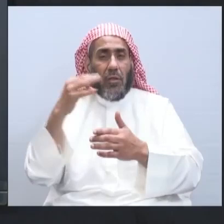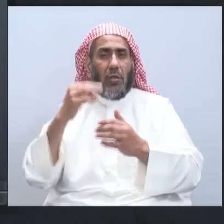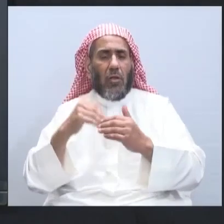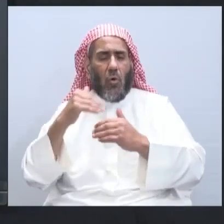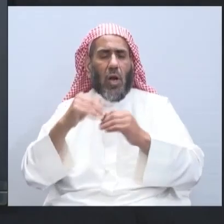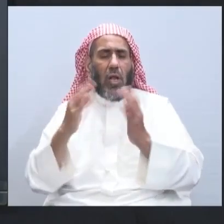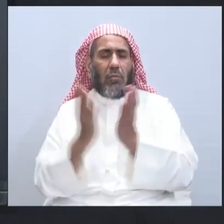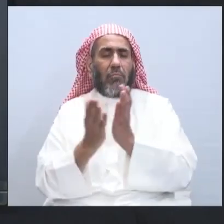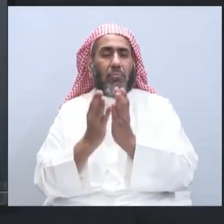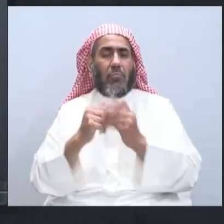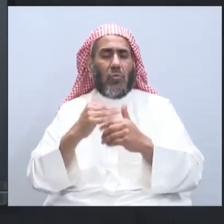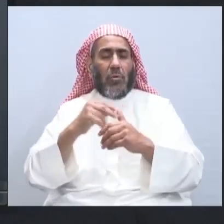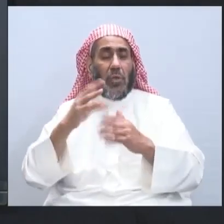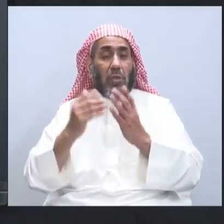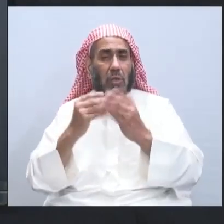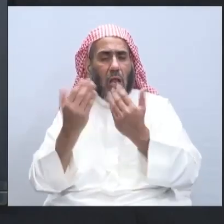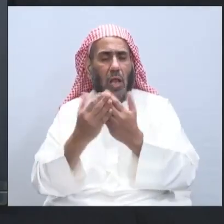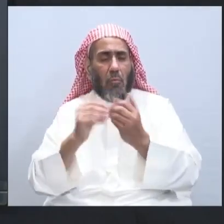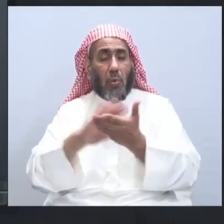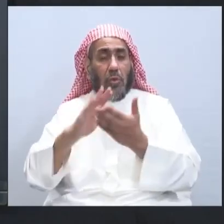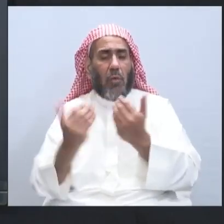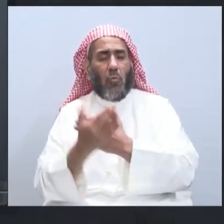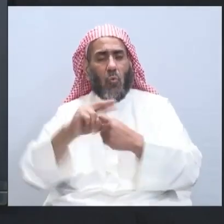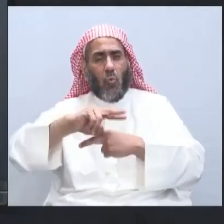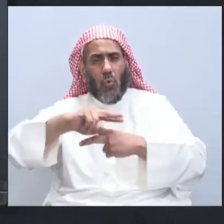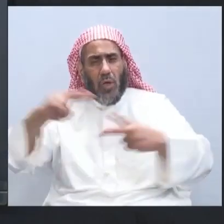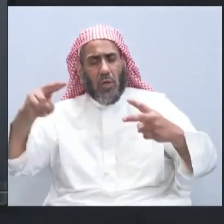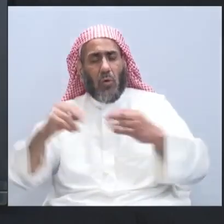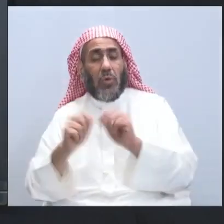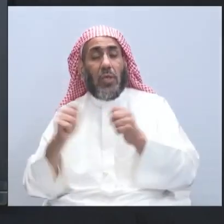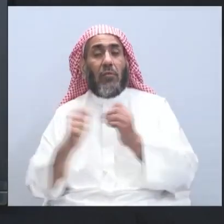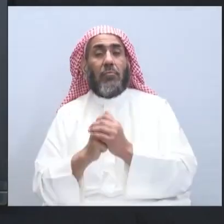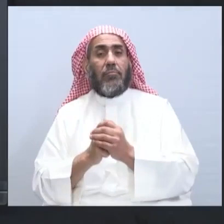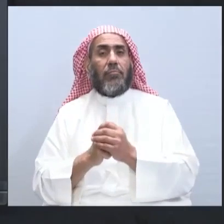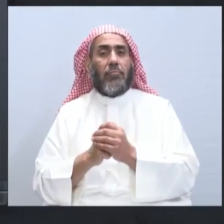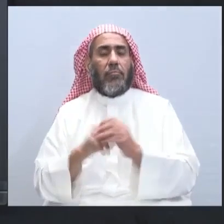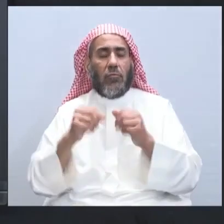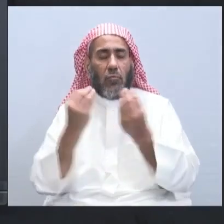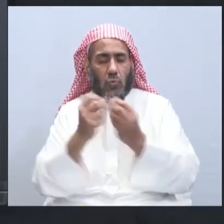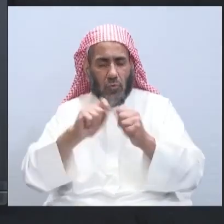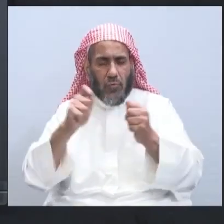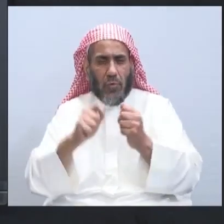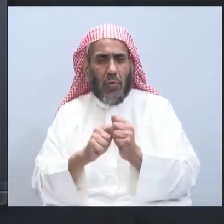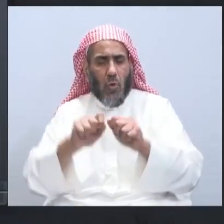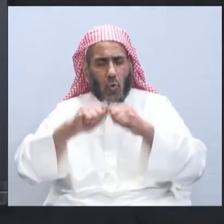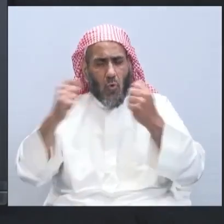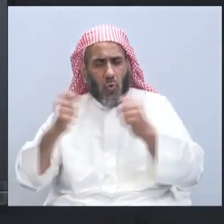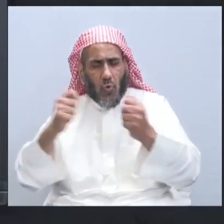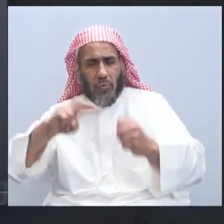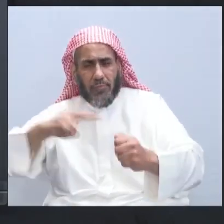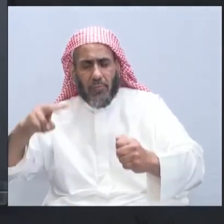في تطور الادب التي بشمن التعليم كما قلنا ومطابع مكتبات وكذلك الصحافه والصحافه من ضمنها الصحف وظهور الصحف